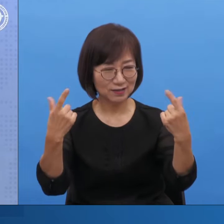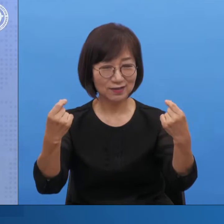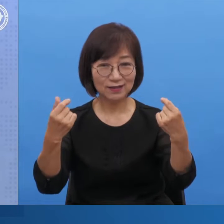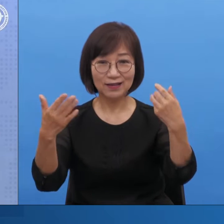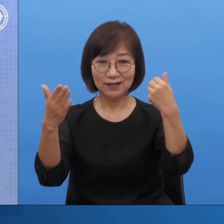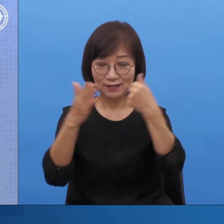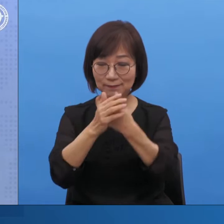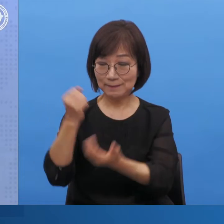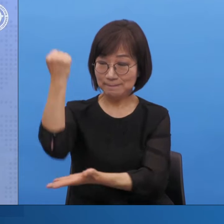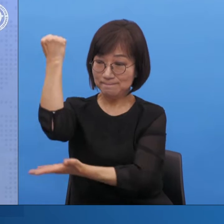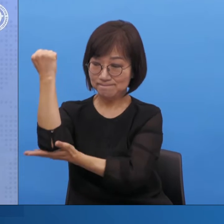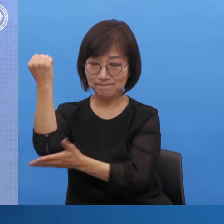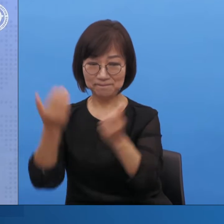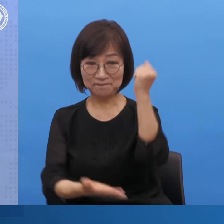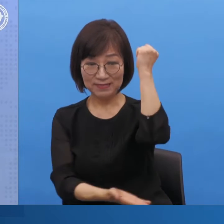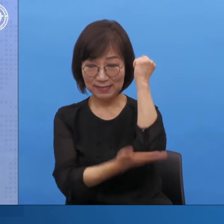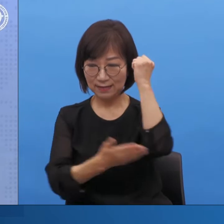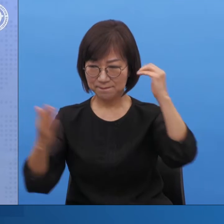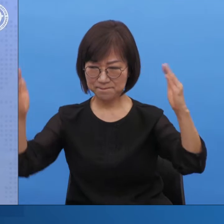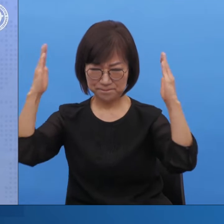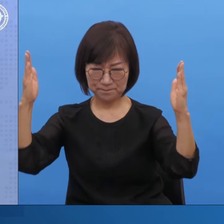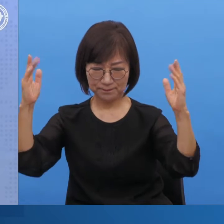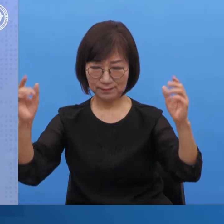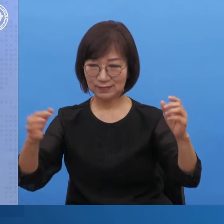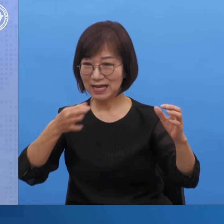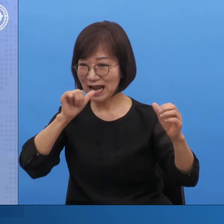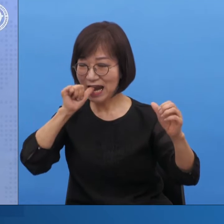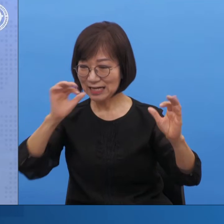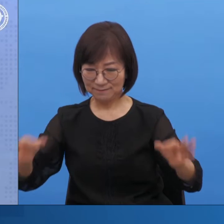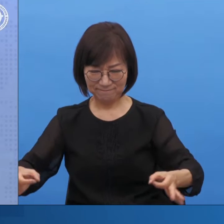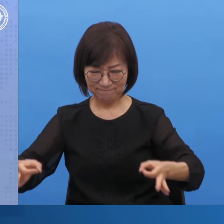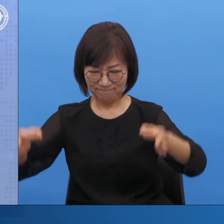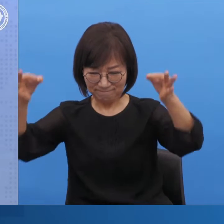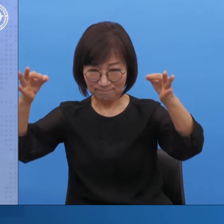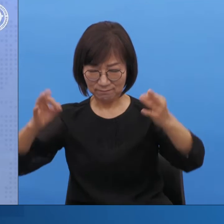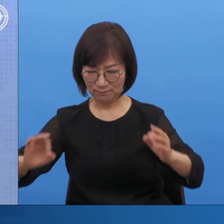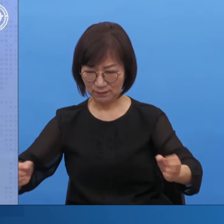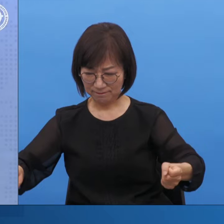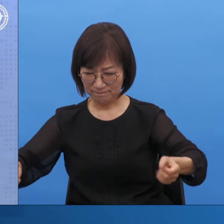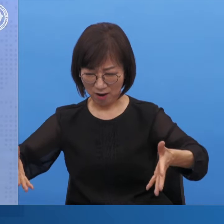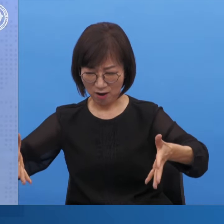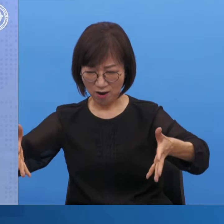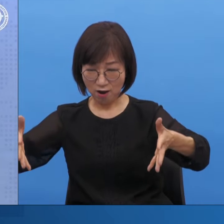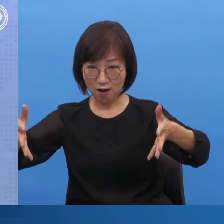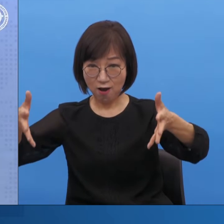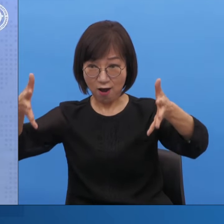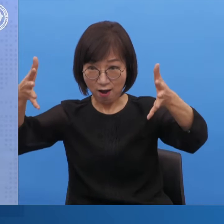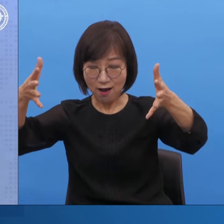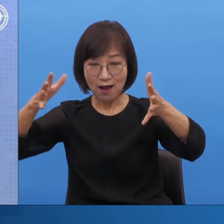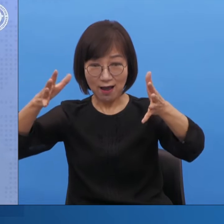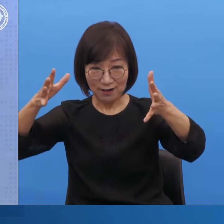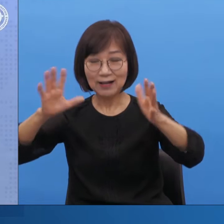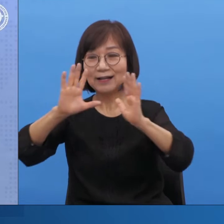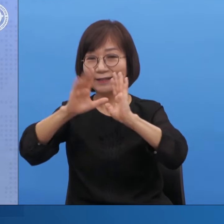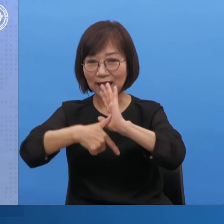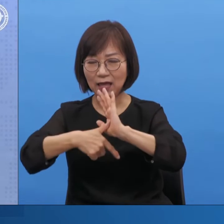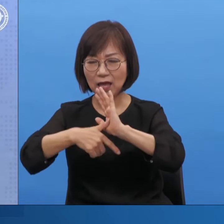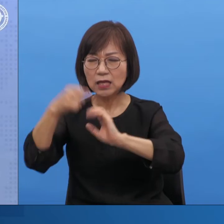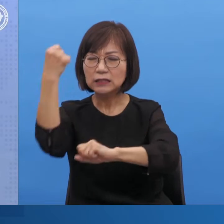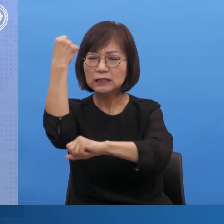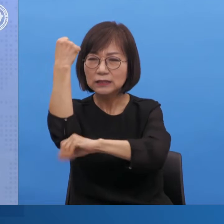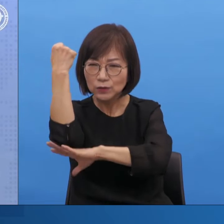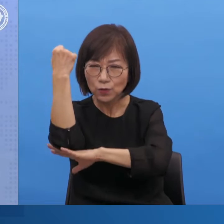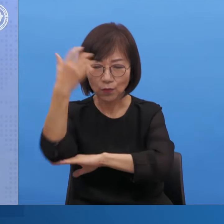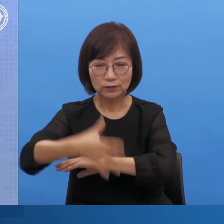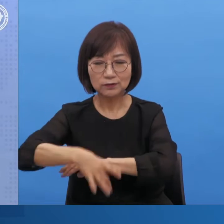life is like a construction, and you have to build these pillars to make these great floors. 기초를 무너지지 않는 것으로 해라. But you